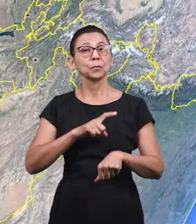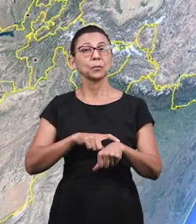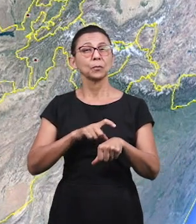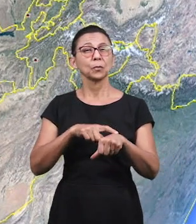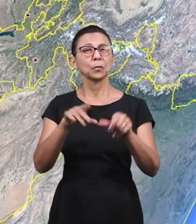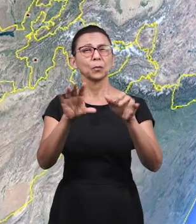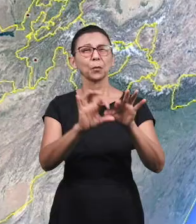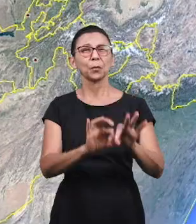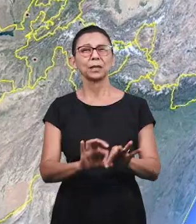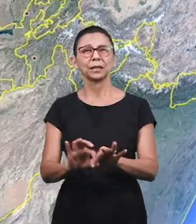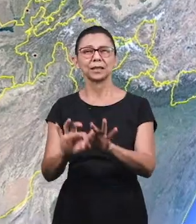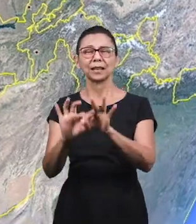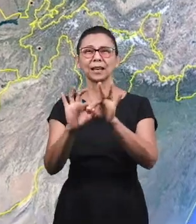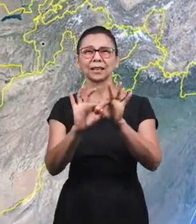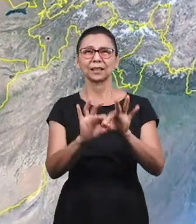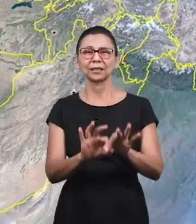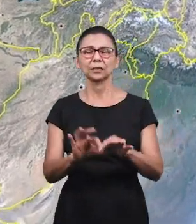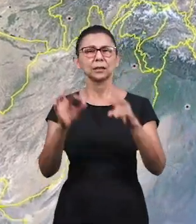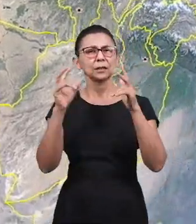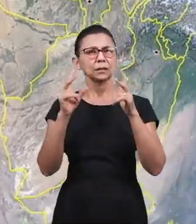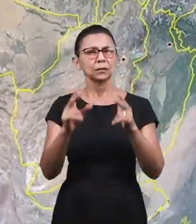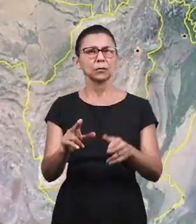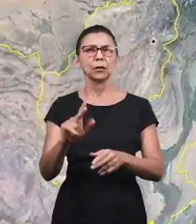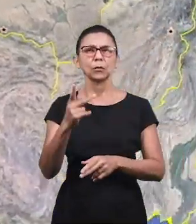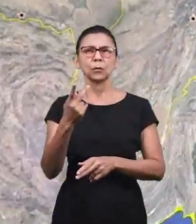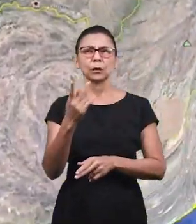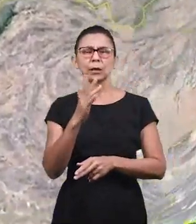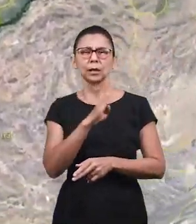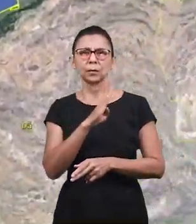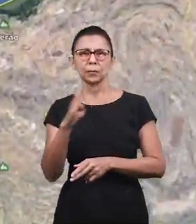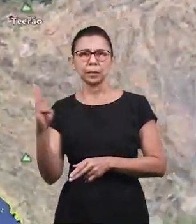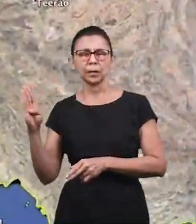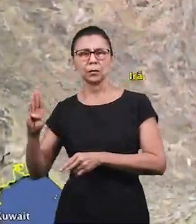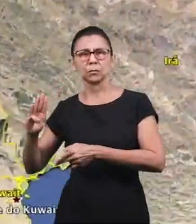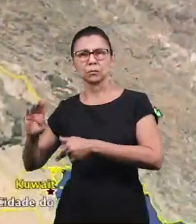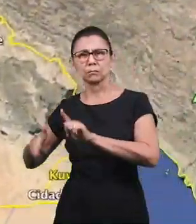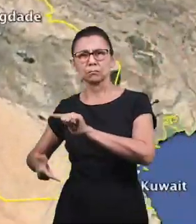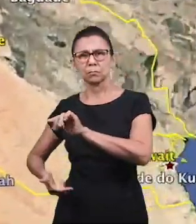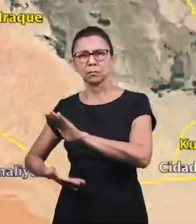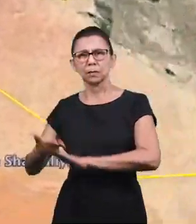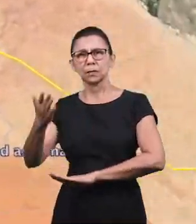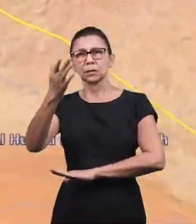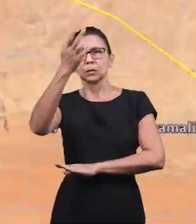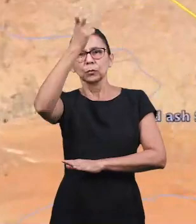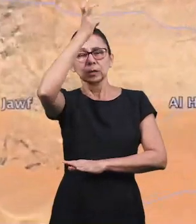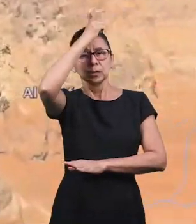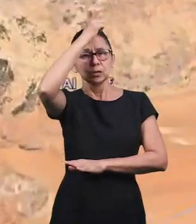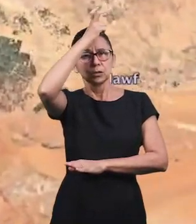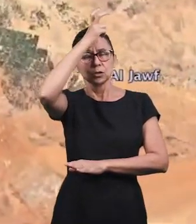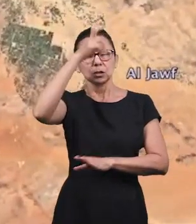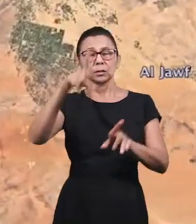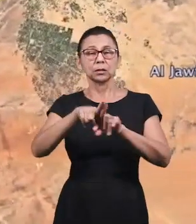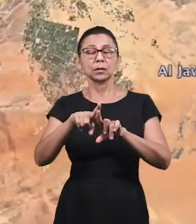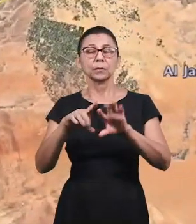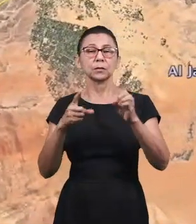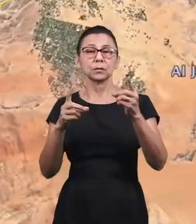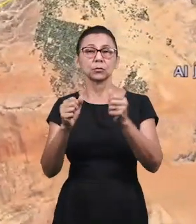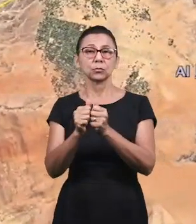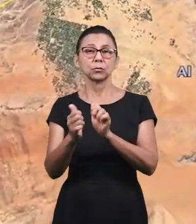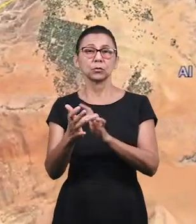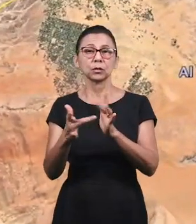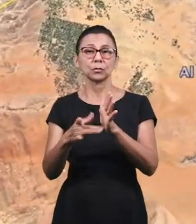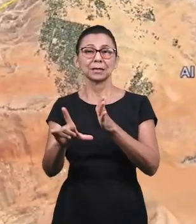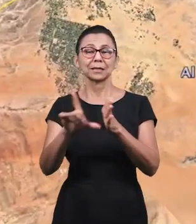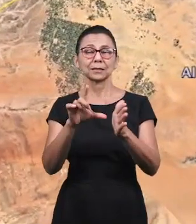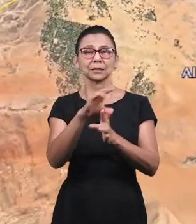un moment d'unité et de communion, comme l'ont vécu les Hébreux à leur sortie d'Égypte et les disciples avec le Seigneur